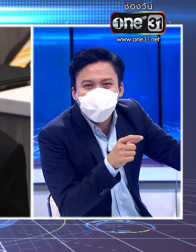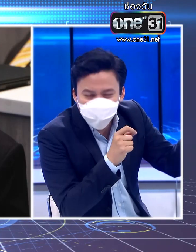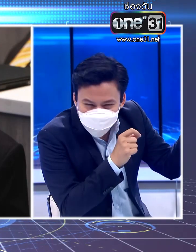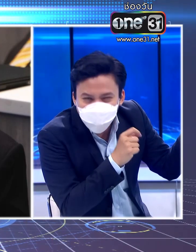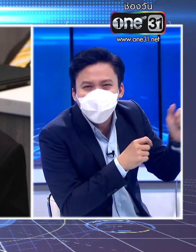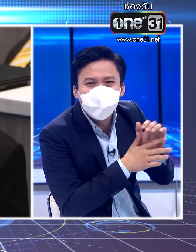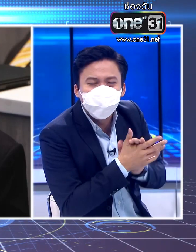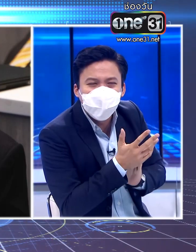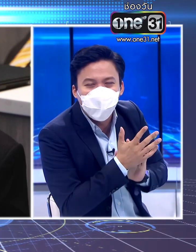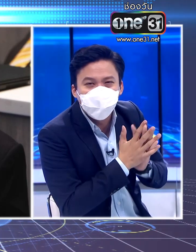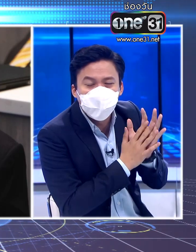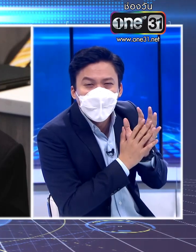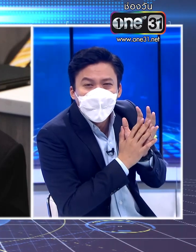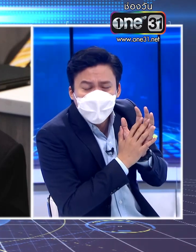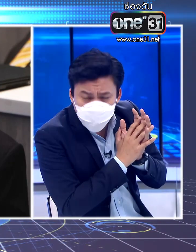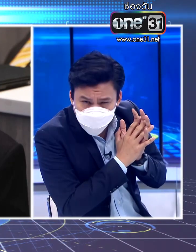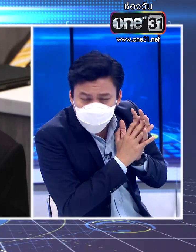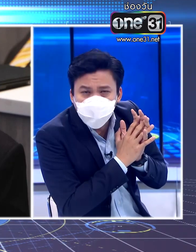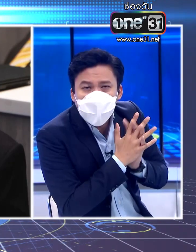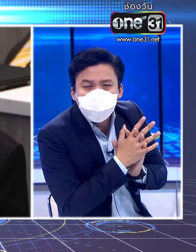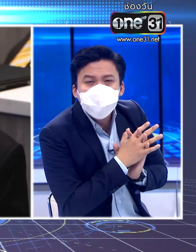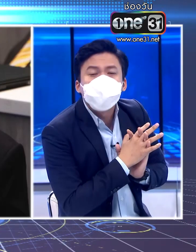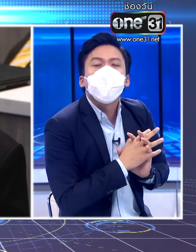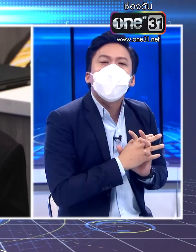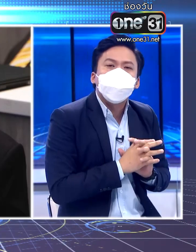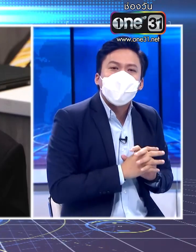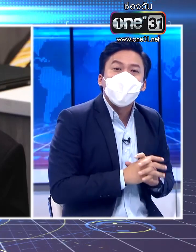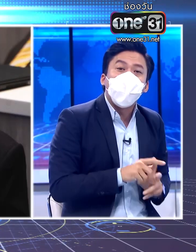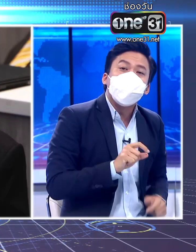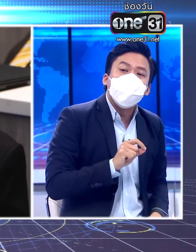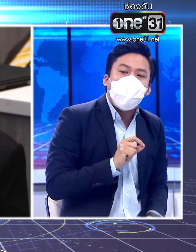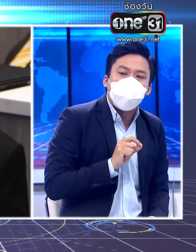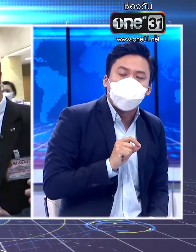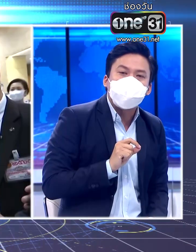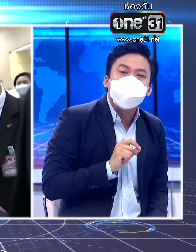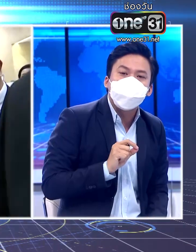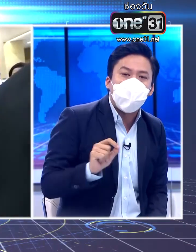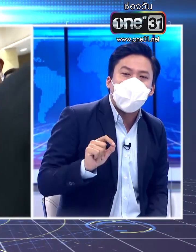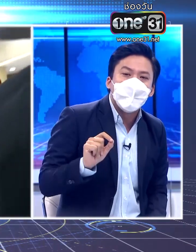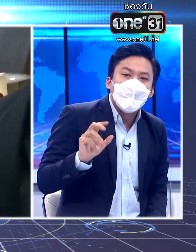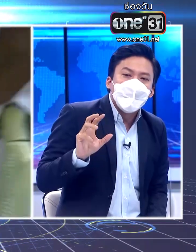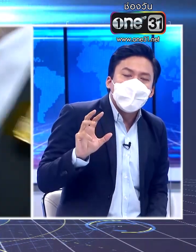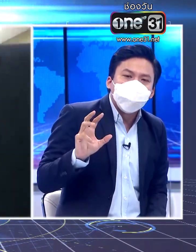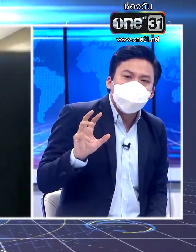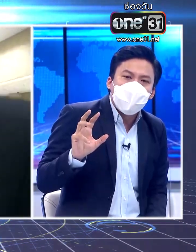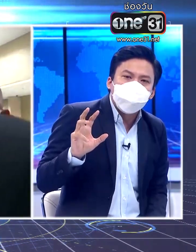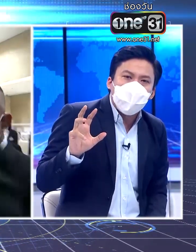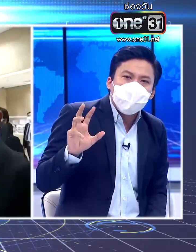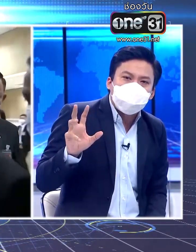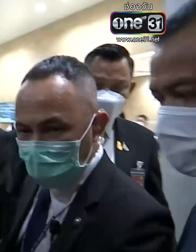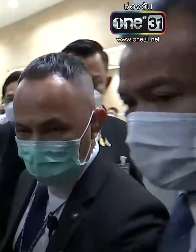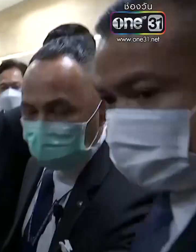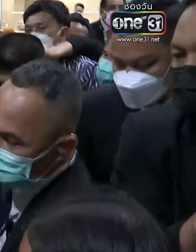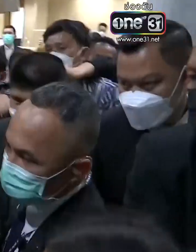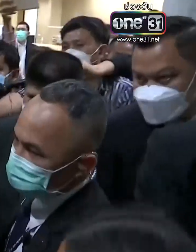วมีโอกาสคงได้พูดคุยกับคุณมิ่งขวัญด้วยทีนี้จุดหนึ่งตอน 3:25 ครับท่านนายกเดินทางออกจากที่สภาแล้วผู้สื่อข่าวไป